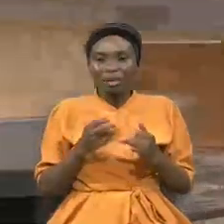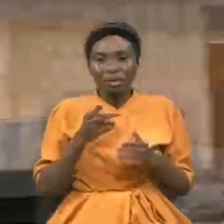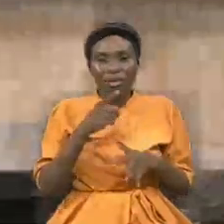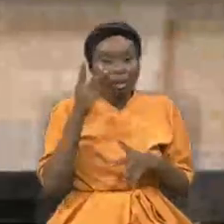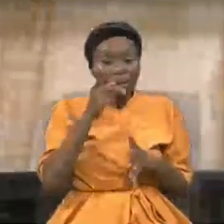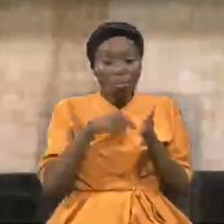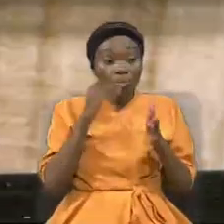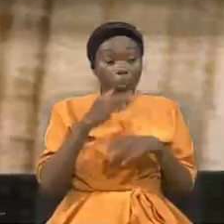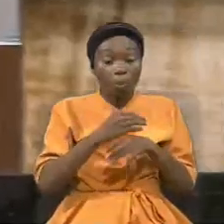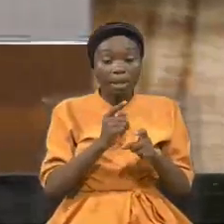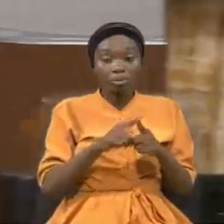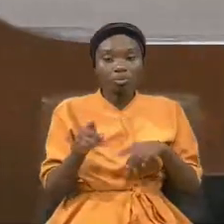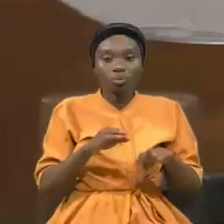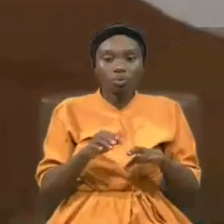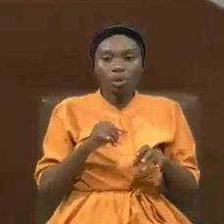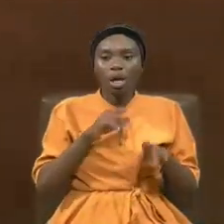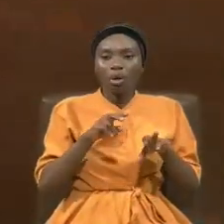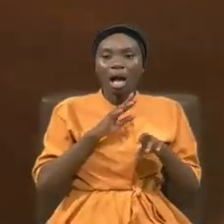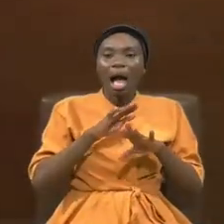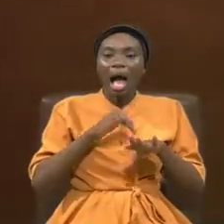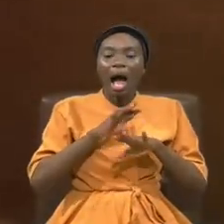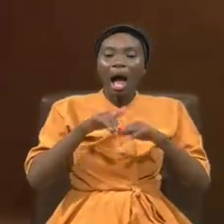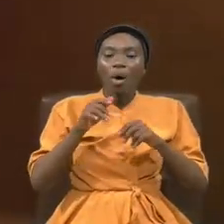Gibraltar. Regardez ce qu'il fait. Vie profonde,